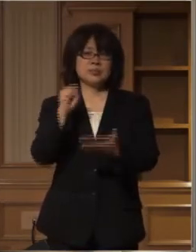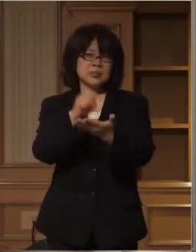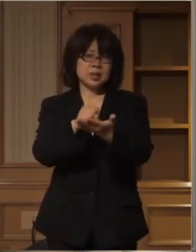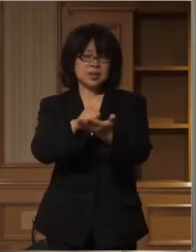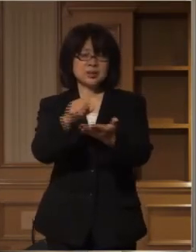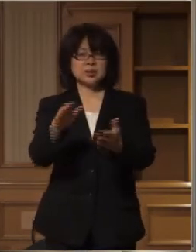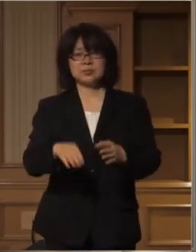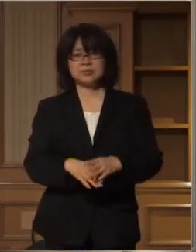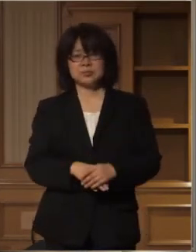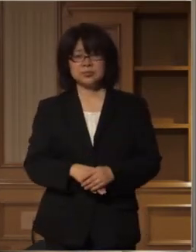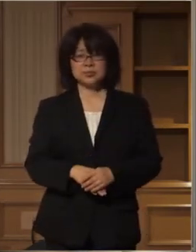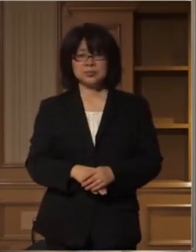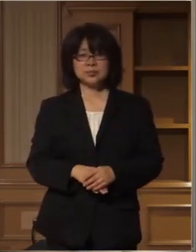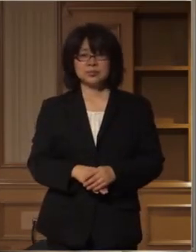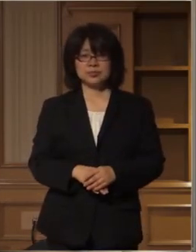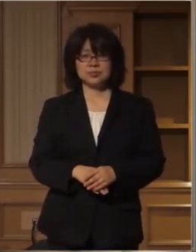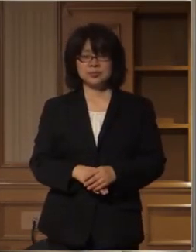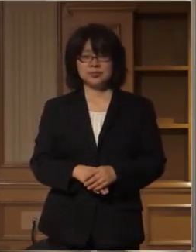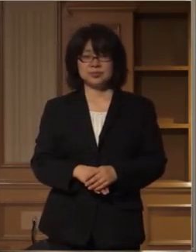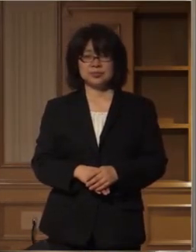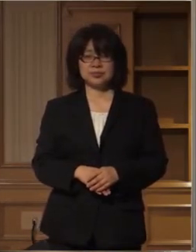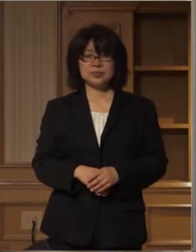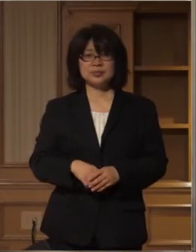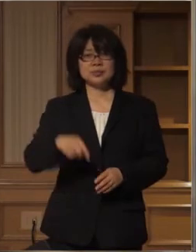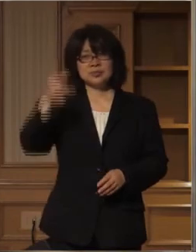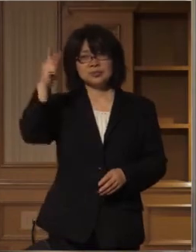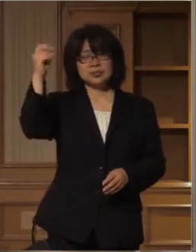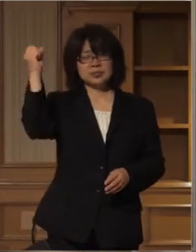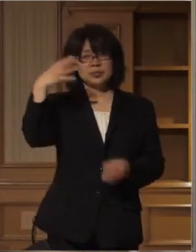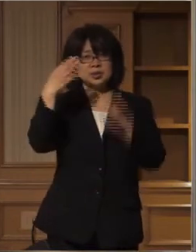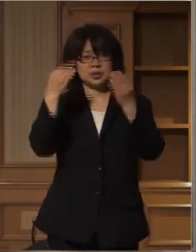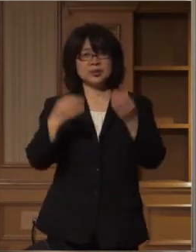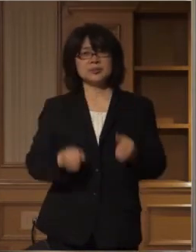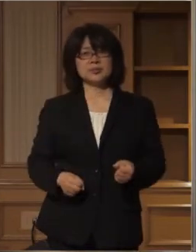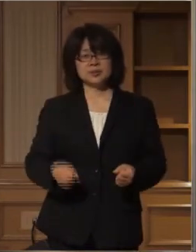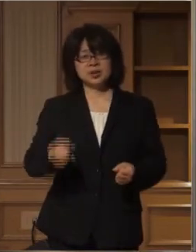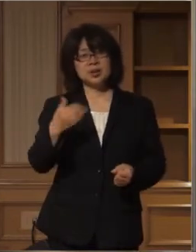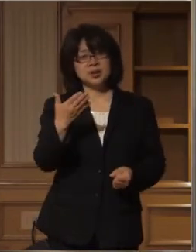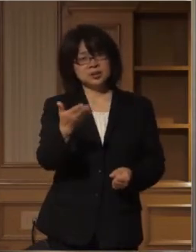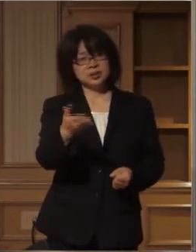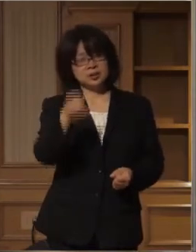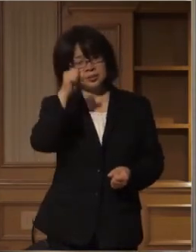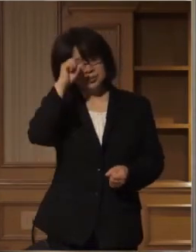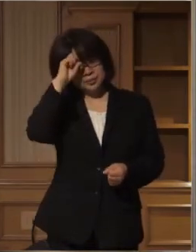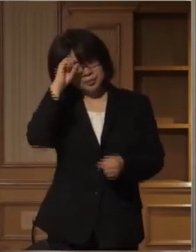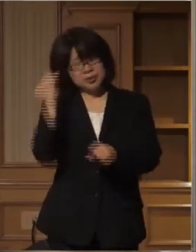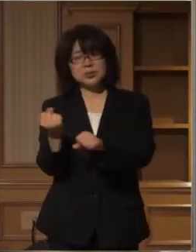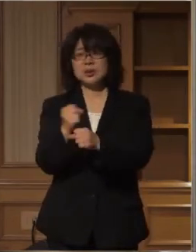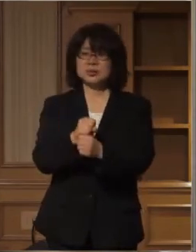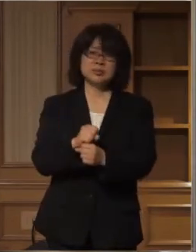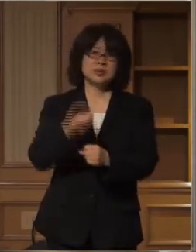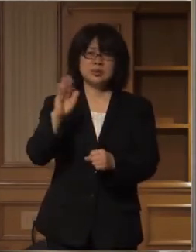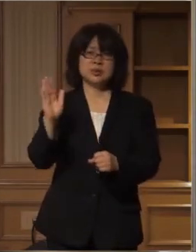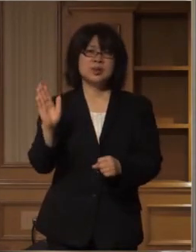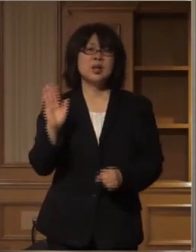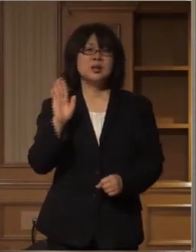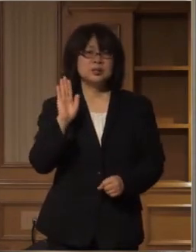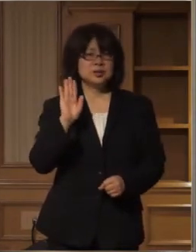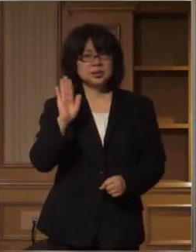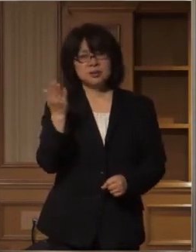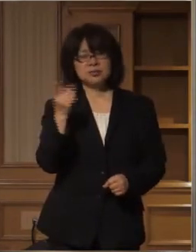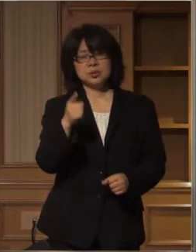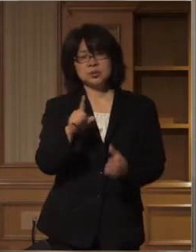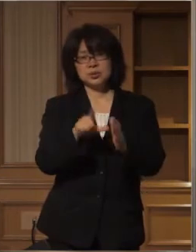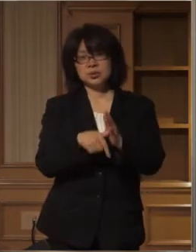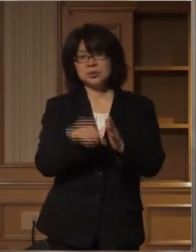られてから体が悪くなったんですって話をしたら、みんなね、わーって言って、でも神の時が来た時に完全に癒されました